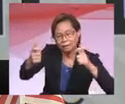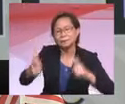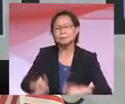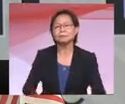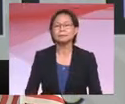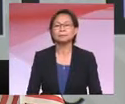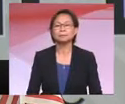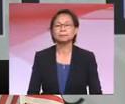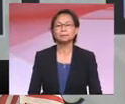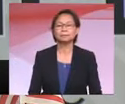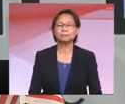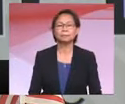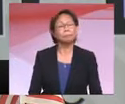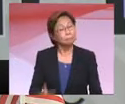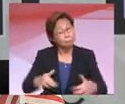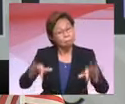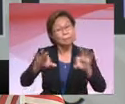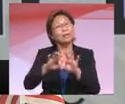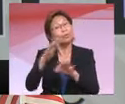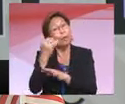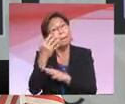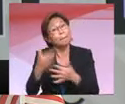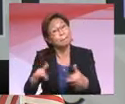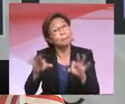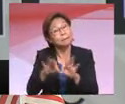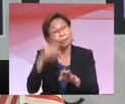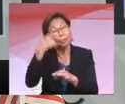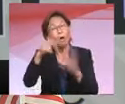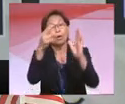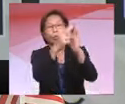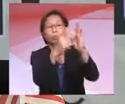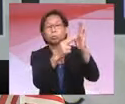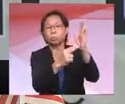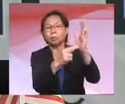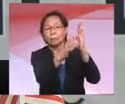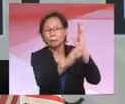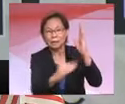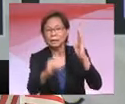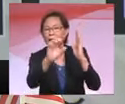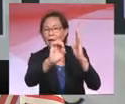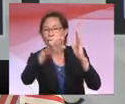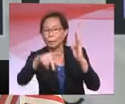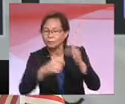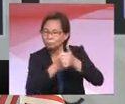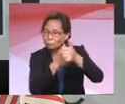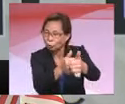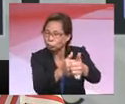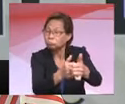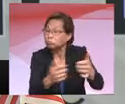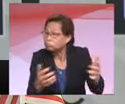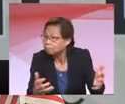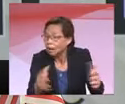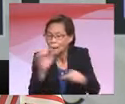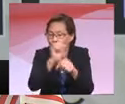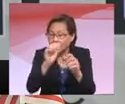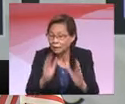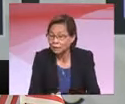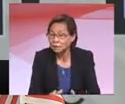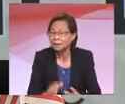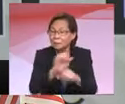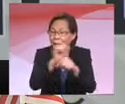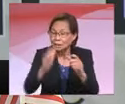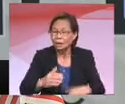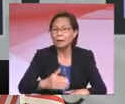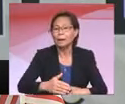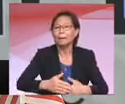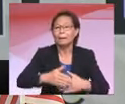mungkin. Ini adalah penting untuk memastikan undang-undang serta SOP dipatuhi dan petugas barisan hadapan